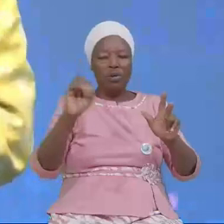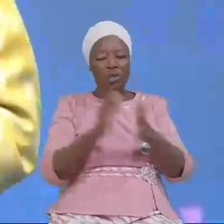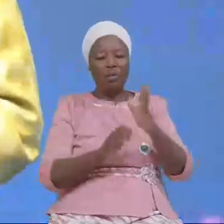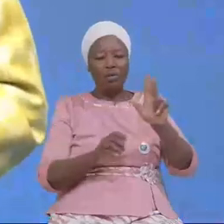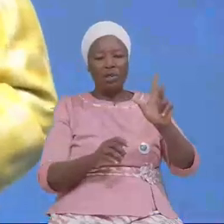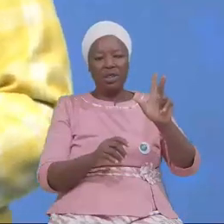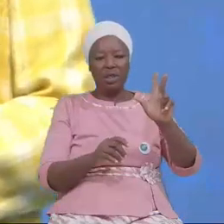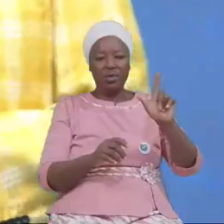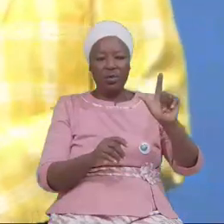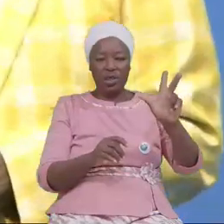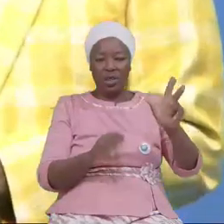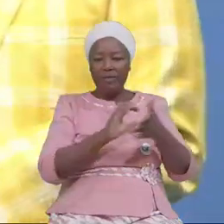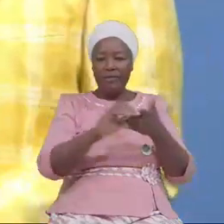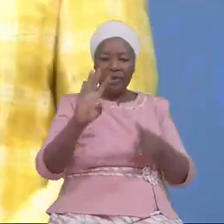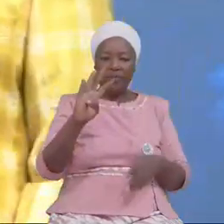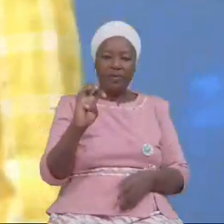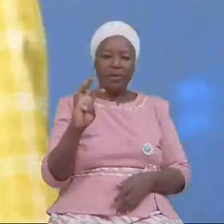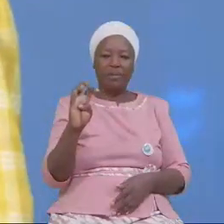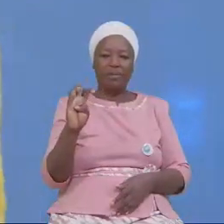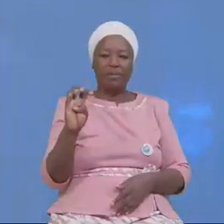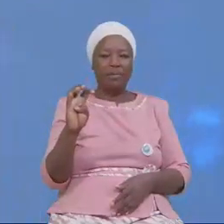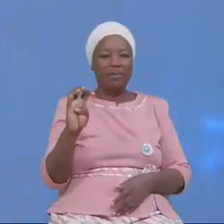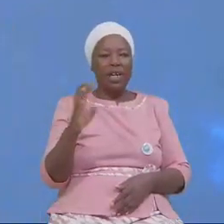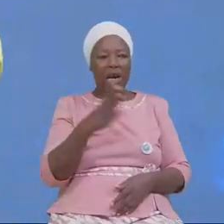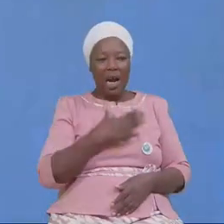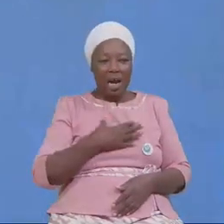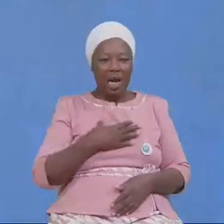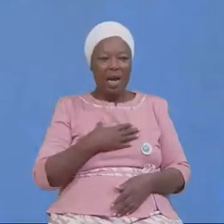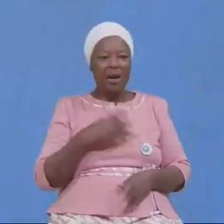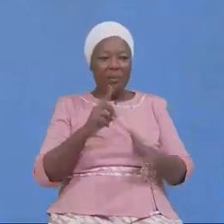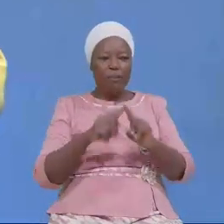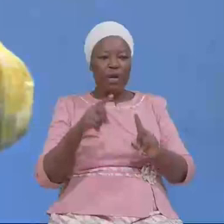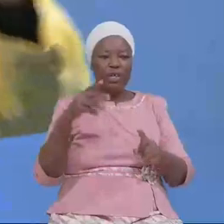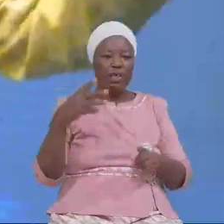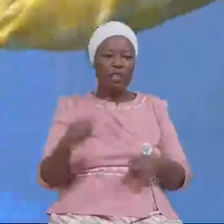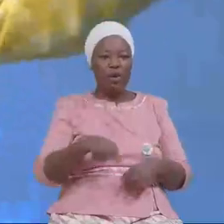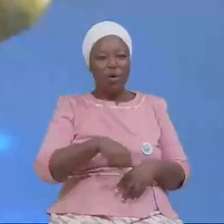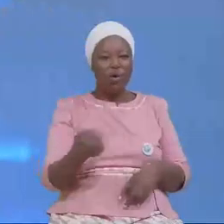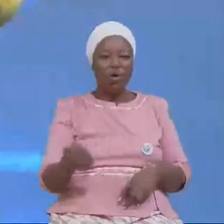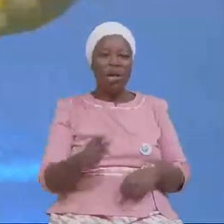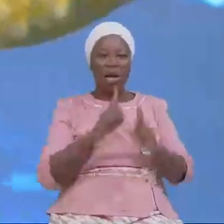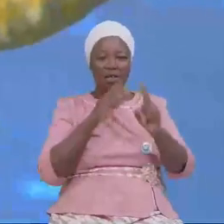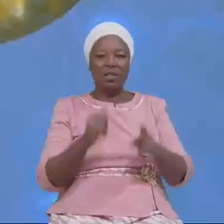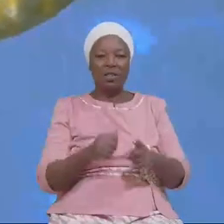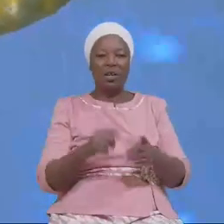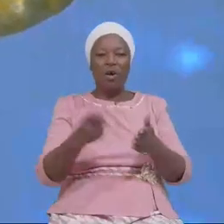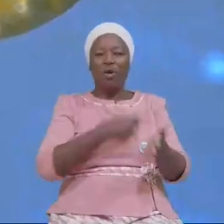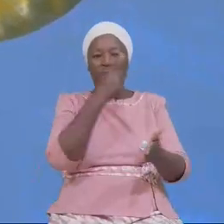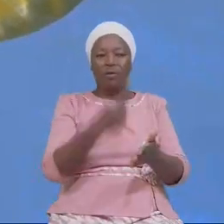Luc 23, verset 40. Mais l'autre le reprenait. C'est-à-dire, il y a